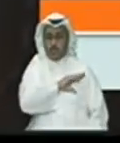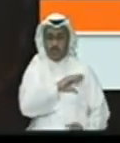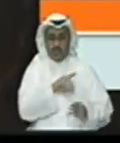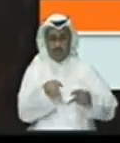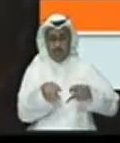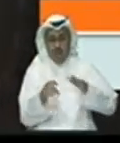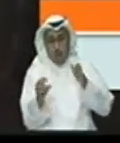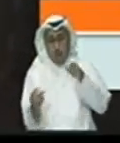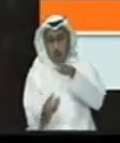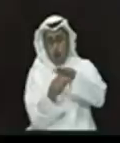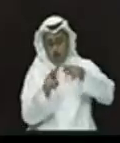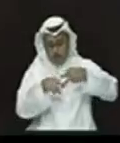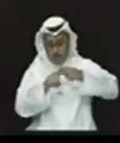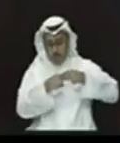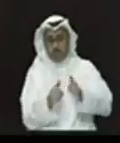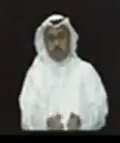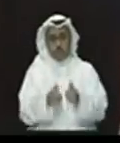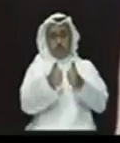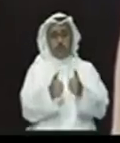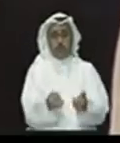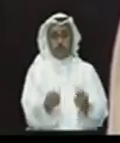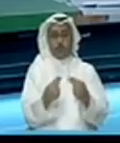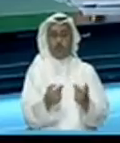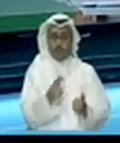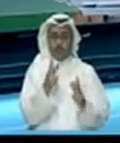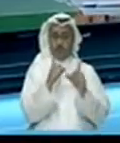شبكات ألغام في تلك المناطق.